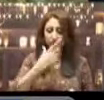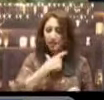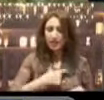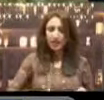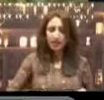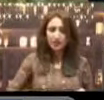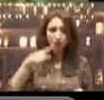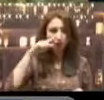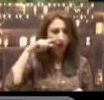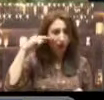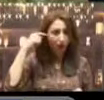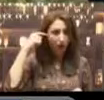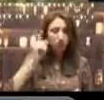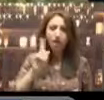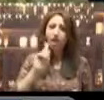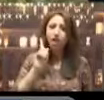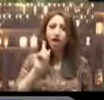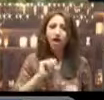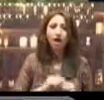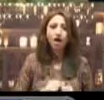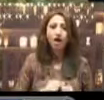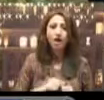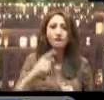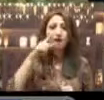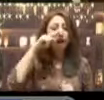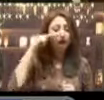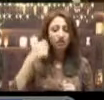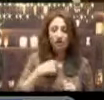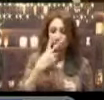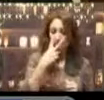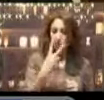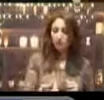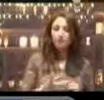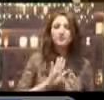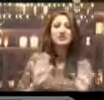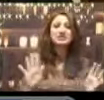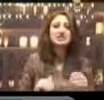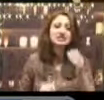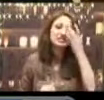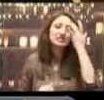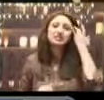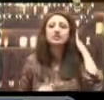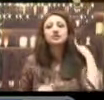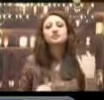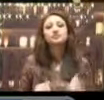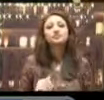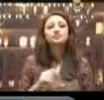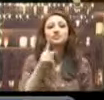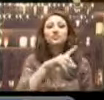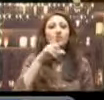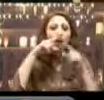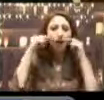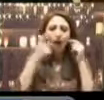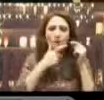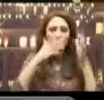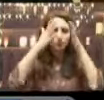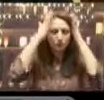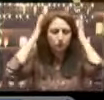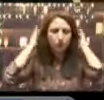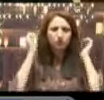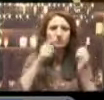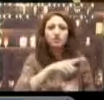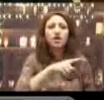اخضر ولا حاجه يعني. الجسم ده اخضر بالنسبه لحستك. طيب اللي انت وصلت له من اينشتاين في حياتك،